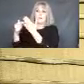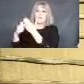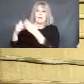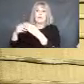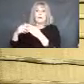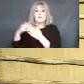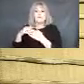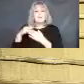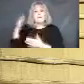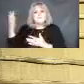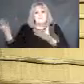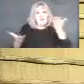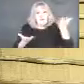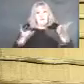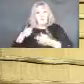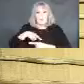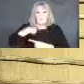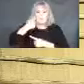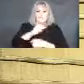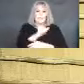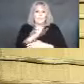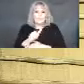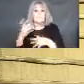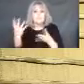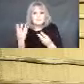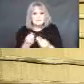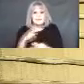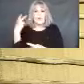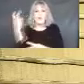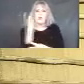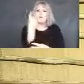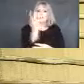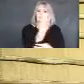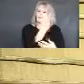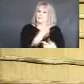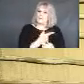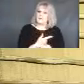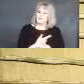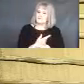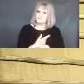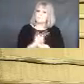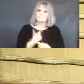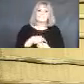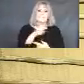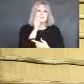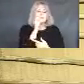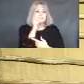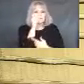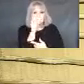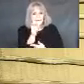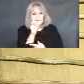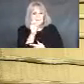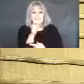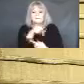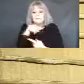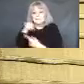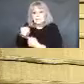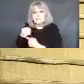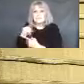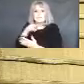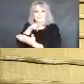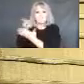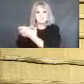doen het, saam met ons lees, saam die dagstukkies, saam deur hierdie skrifgedeelte reis, sal jy sien dat dit is verse wat in